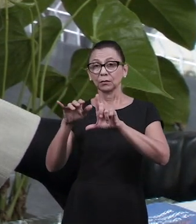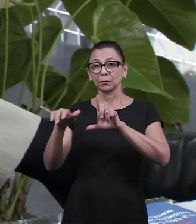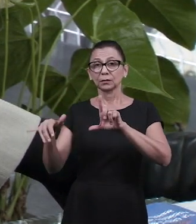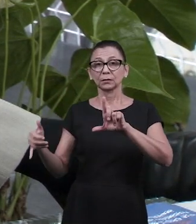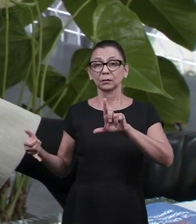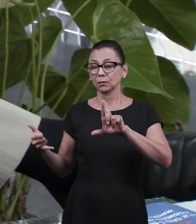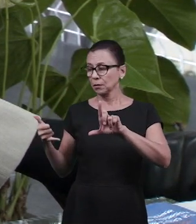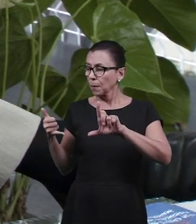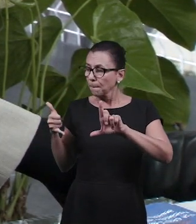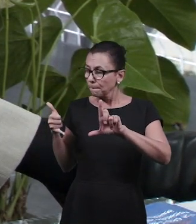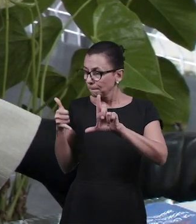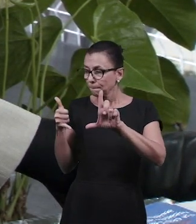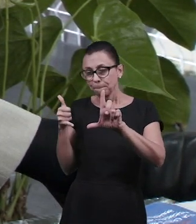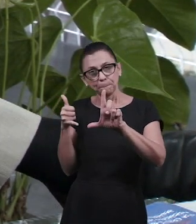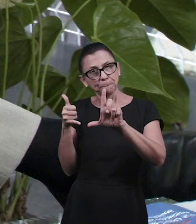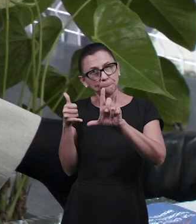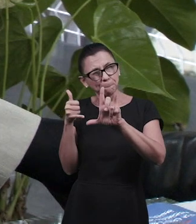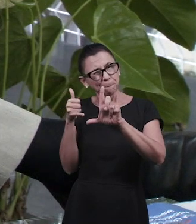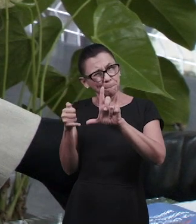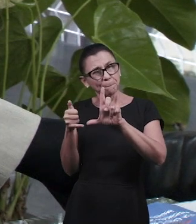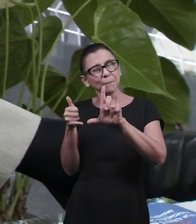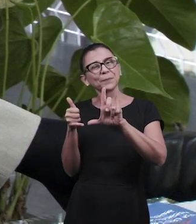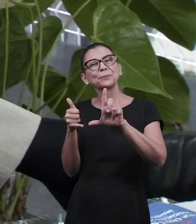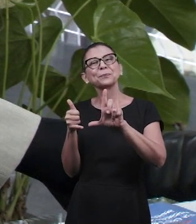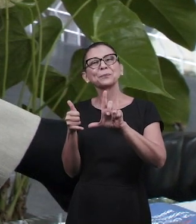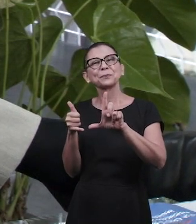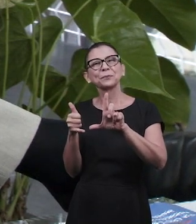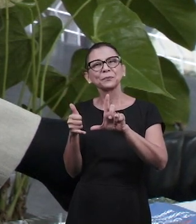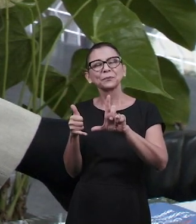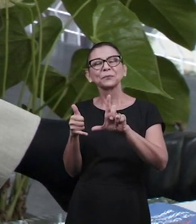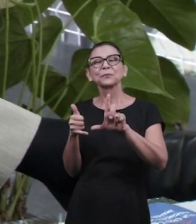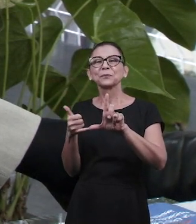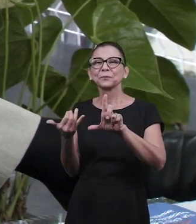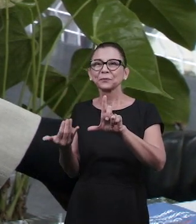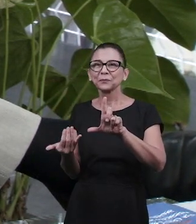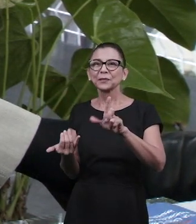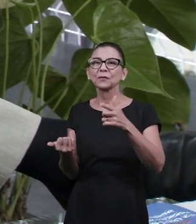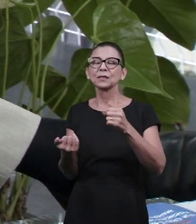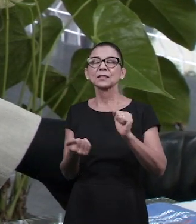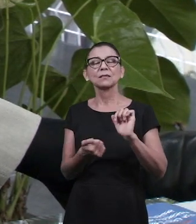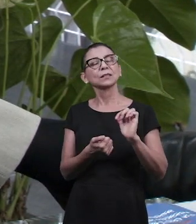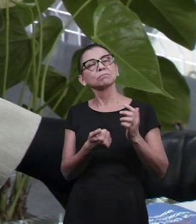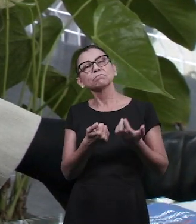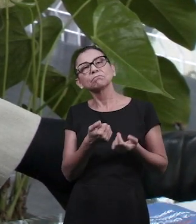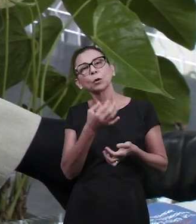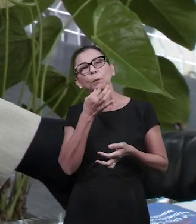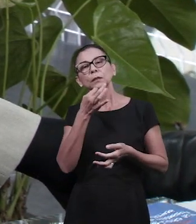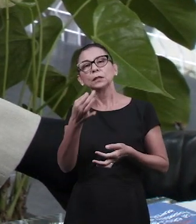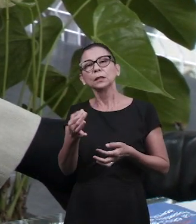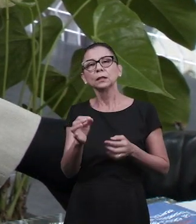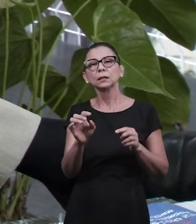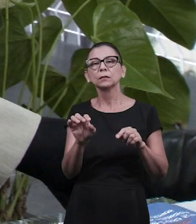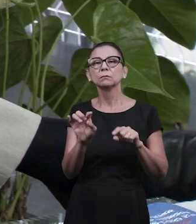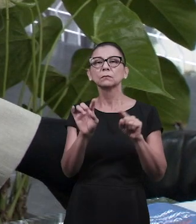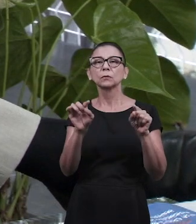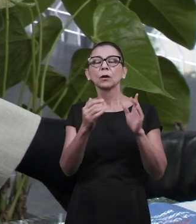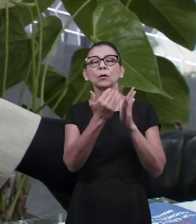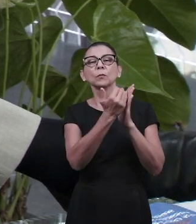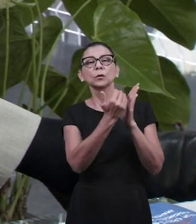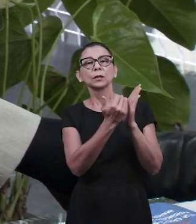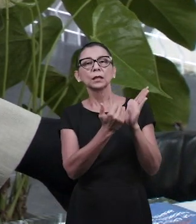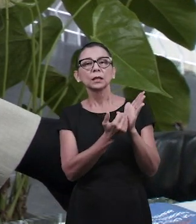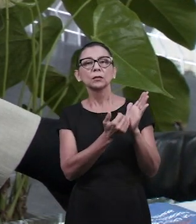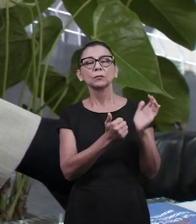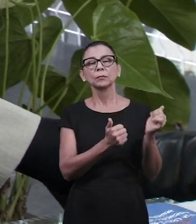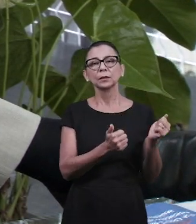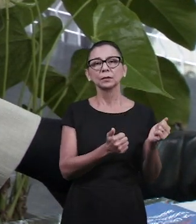l'appareil photo de votre smartphone vers le code qui apparaît à l'écran et nous parler sur le volet de cette programmation, ce que vous aimez le plus. Si vous